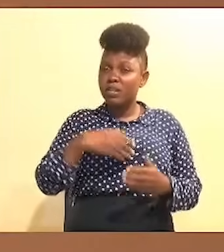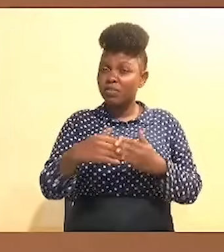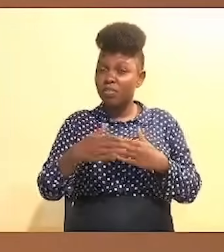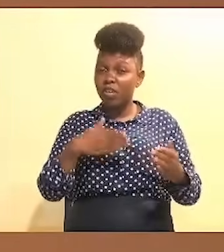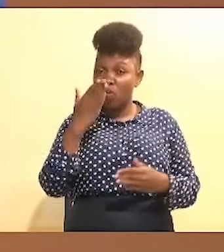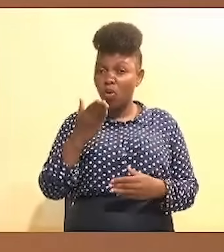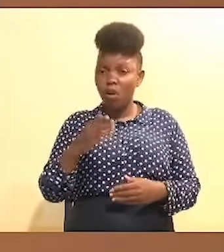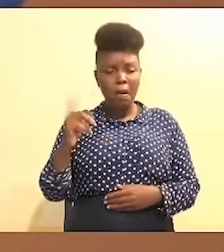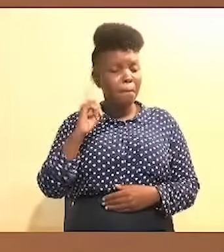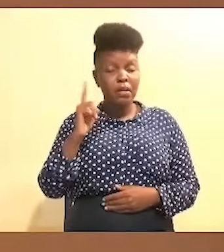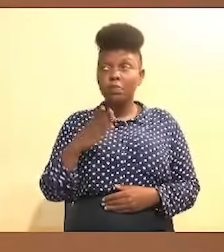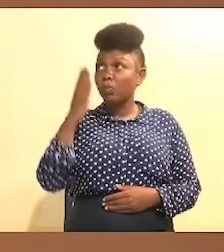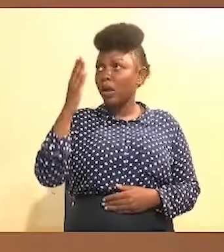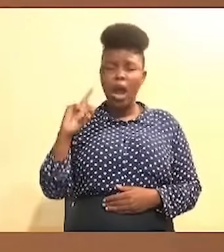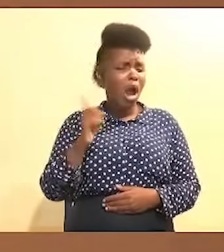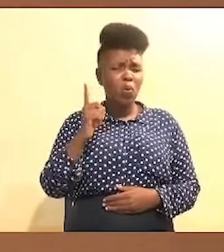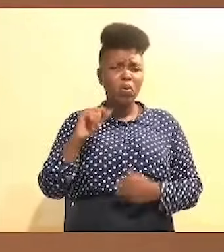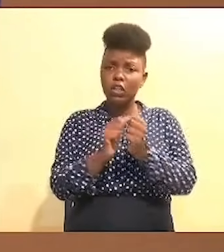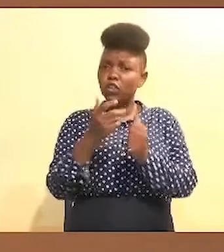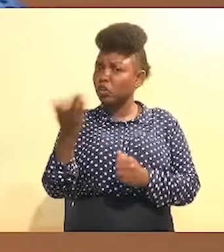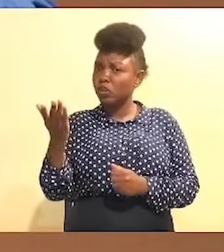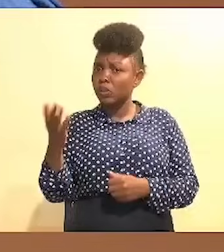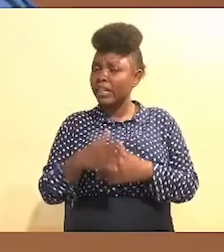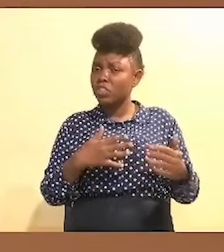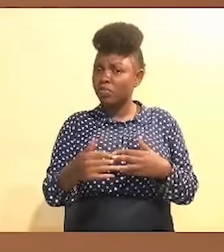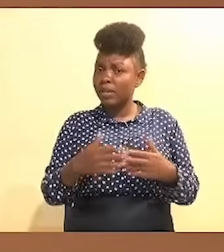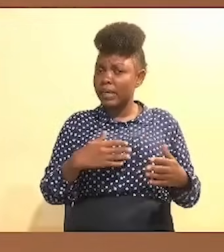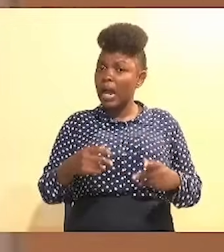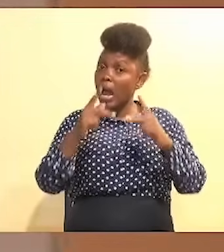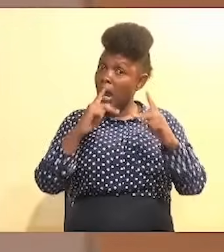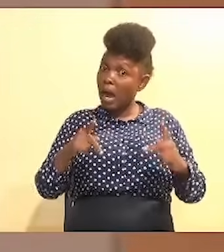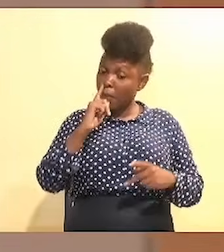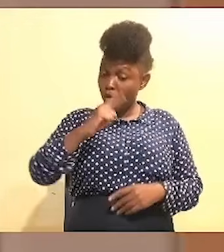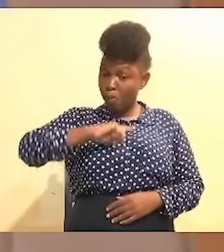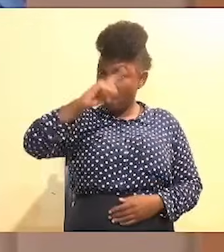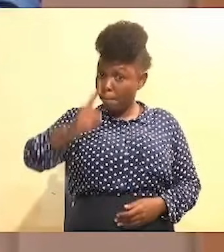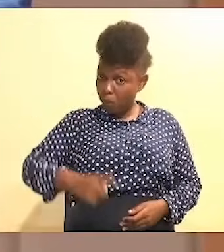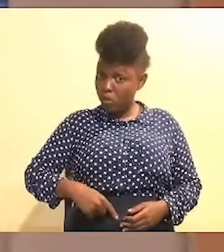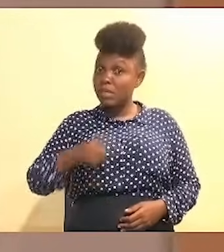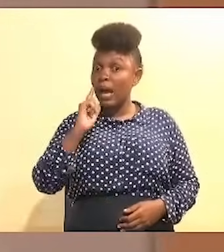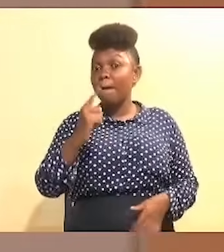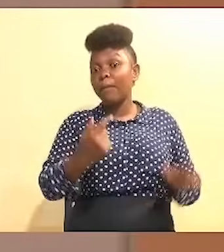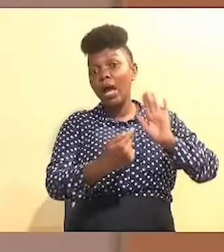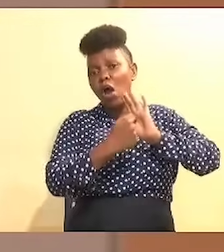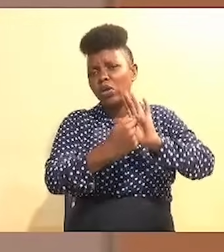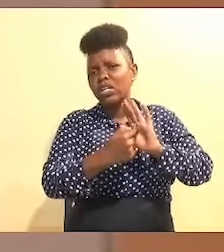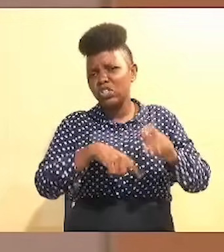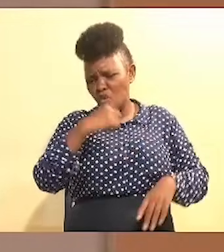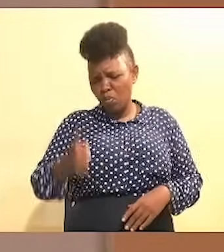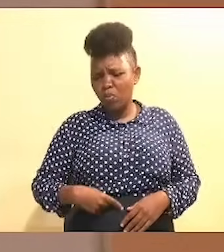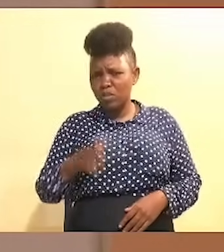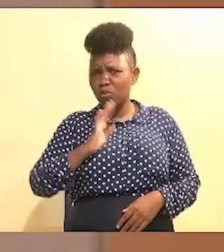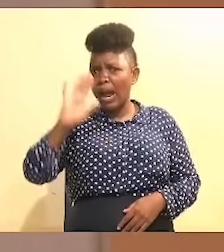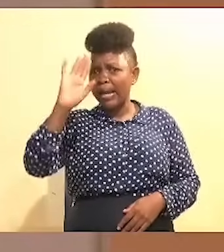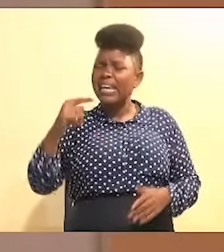huyo, wala pasipo yeye hakuna chochote kilichofanyika. Kwa hiyo kama kuna boss ambaye alitakiwa kuonyesha ubosi wake alikuwa ni Yesu